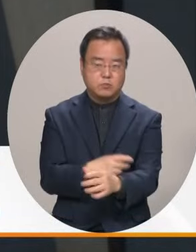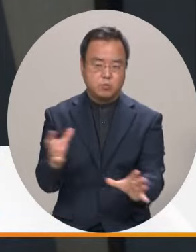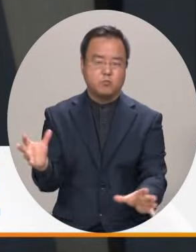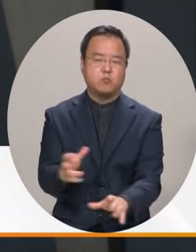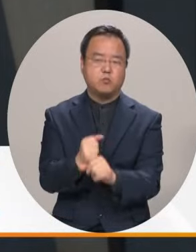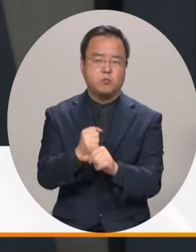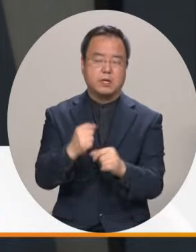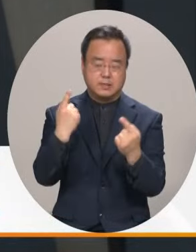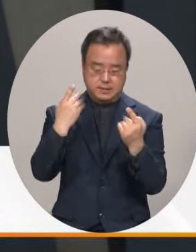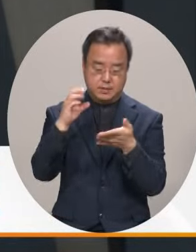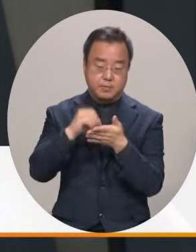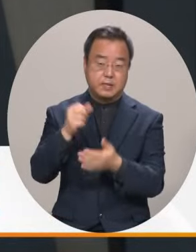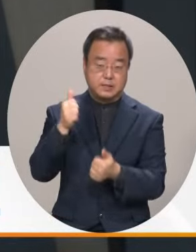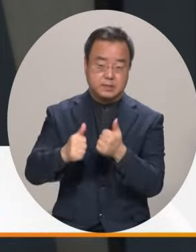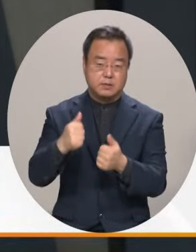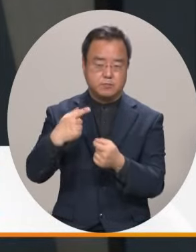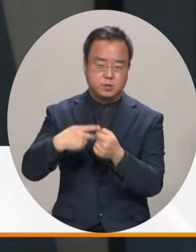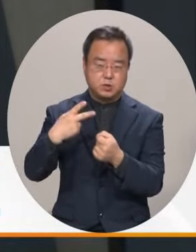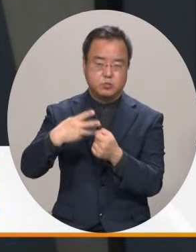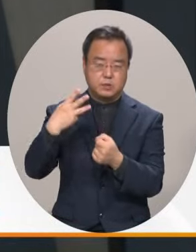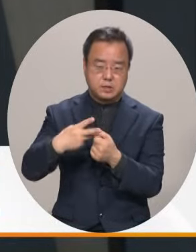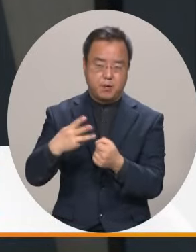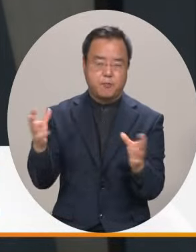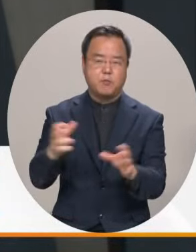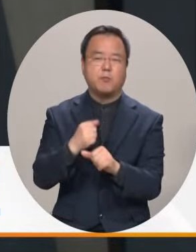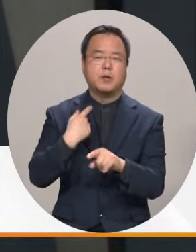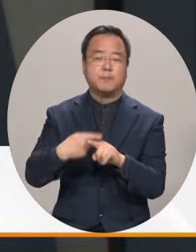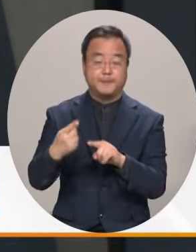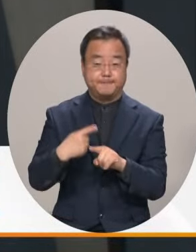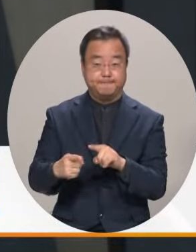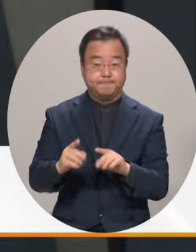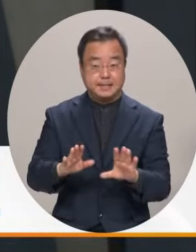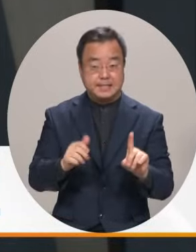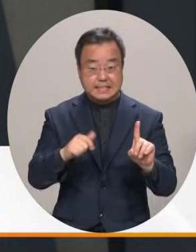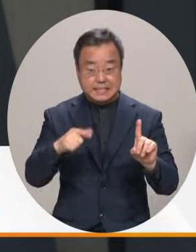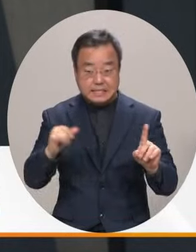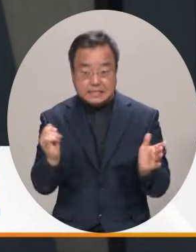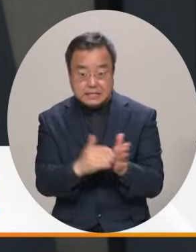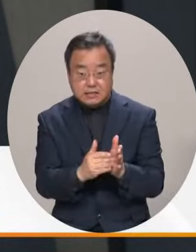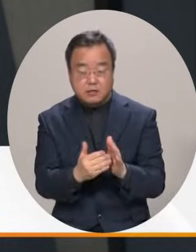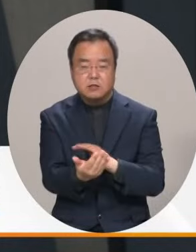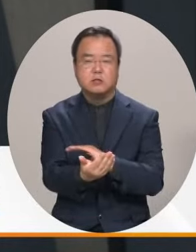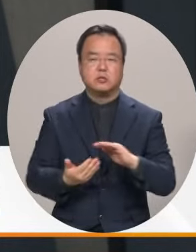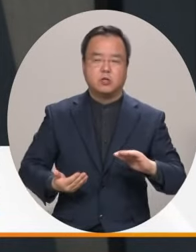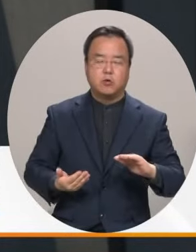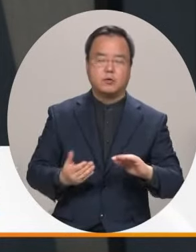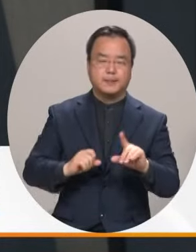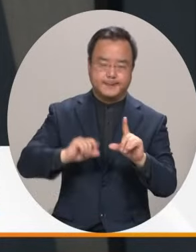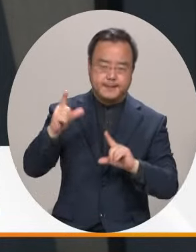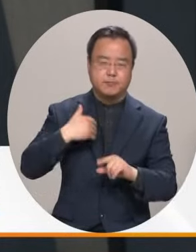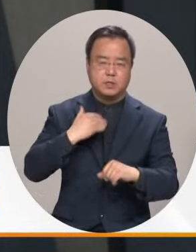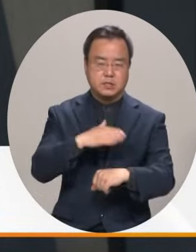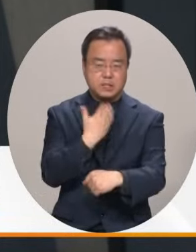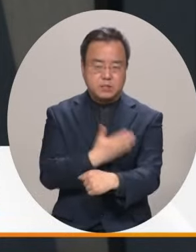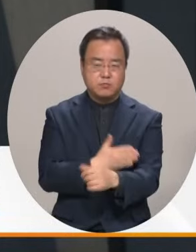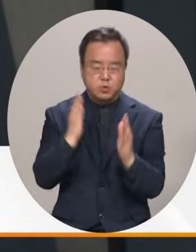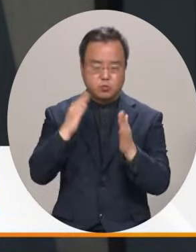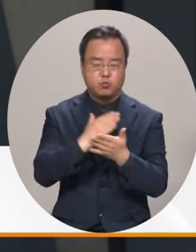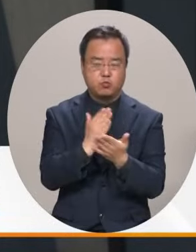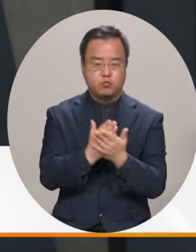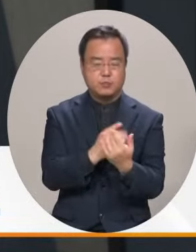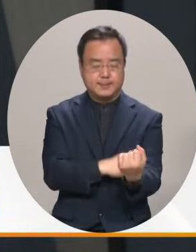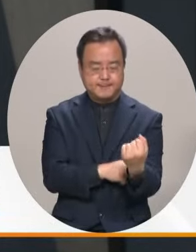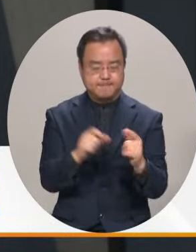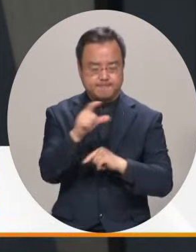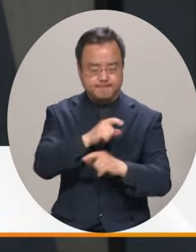평가하기 때문입니다 그래서 일단은 1학기가 끝날 때까지는 전반적인 영향을 두루 키우겠다고 계획 세는게 중요하고요 내